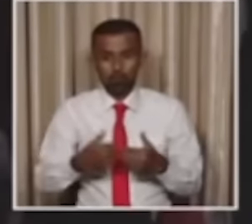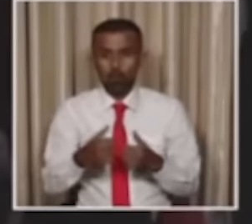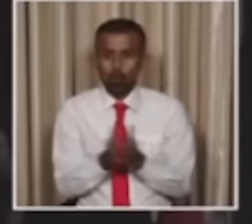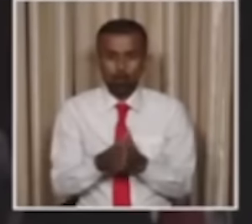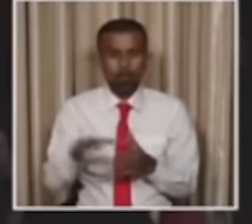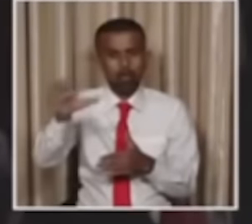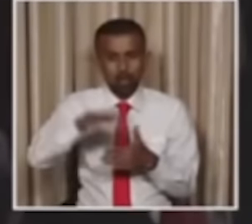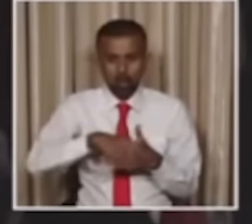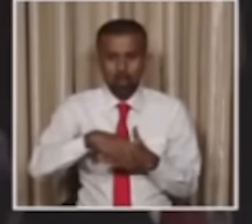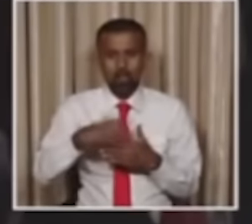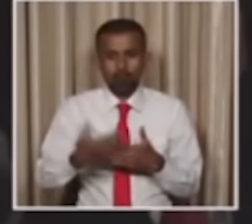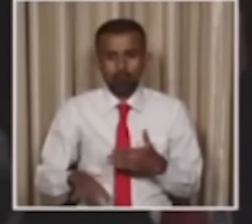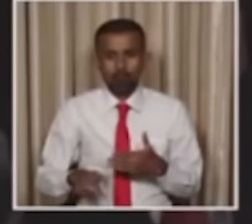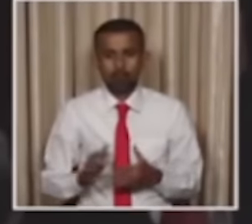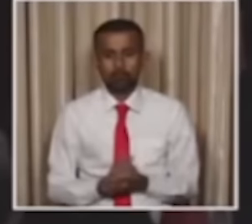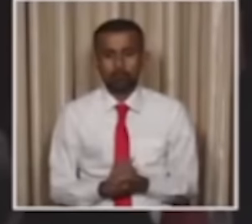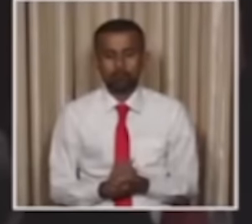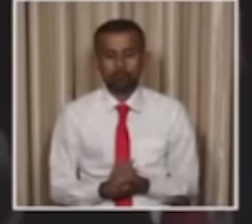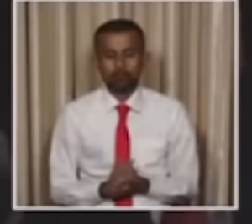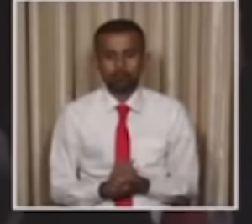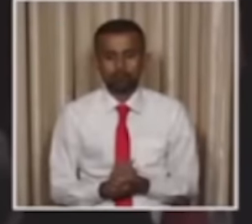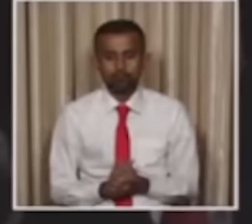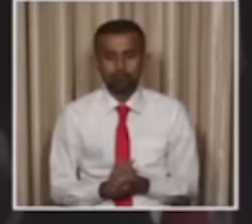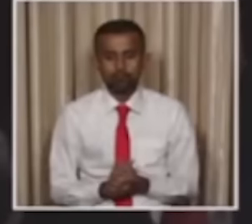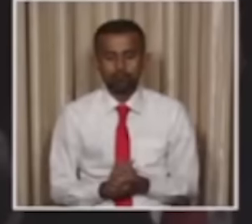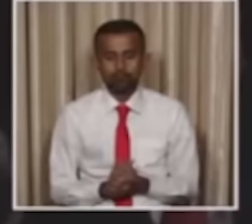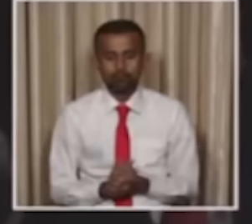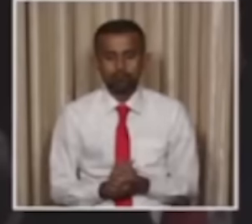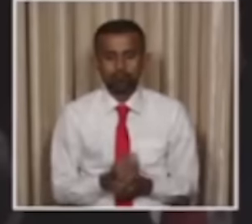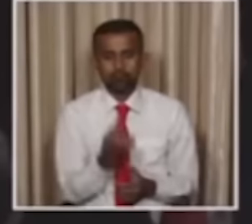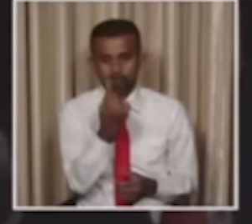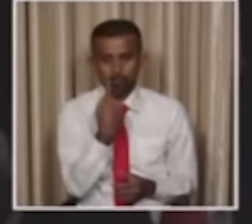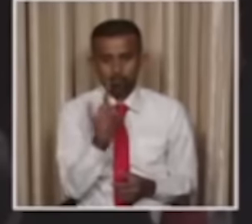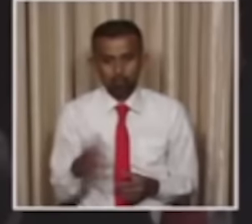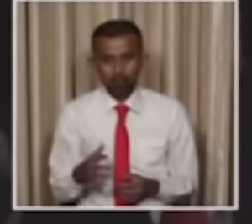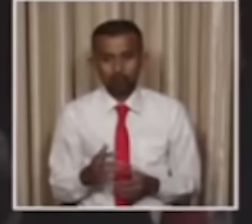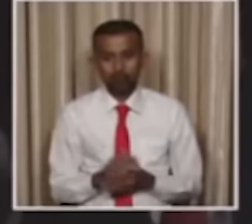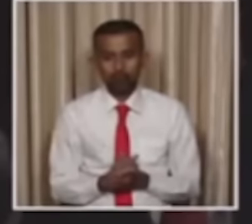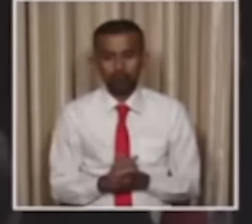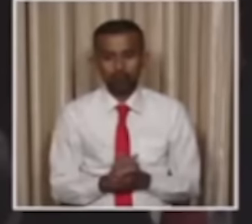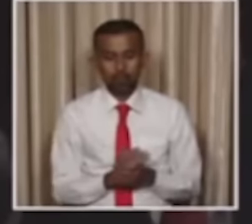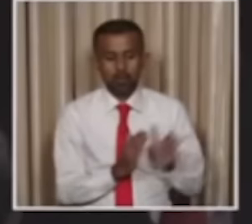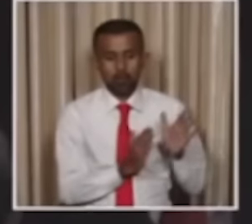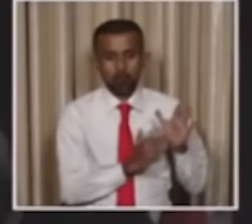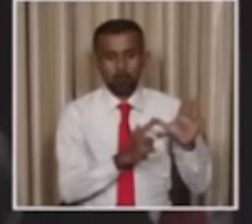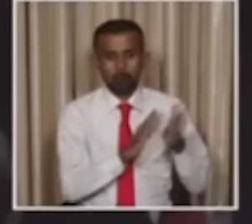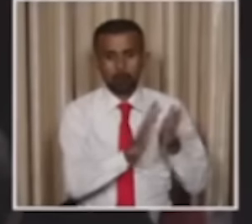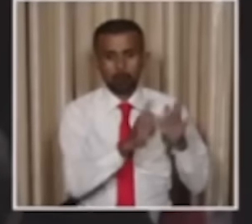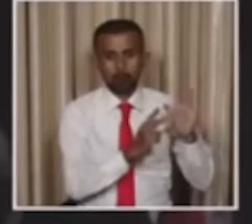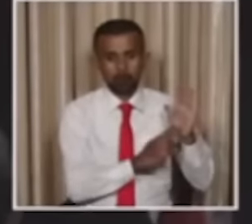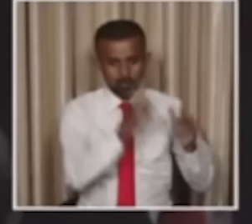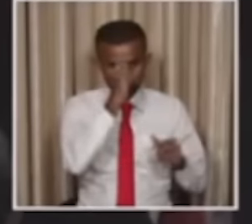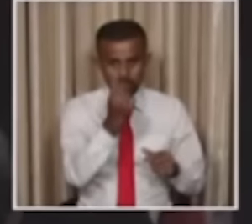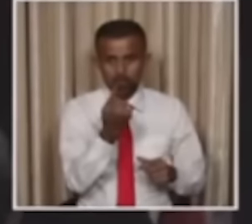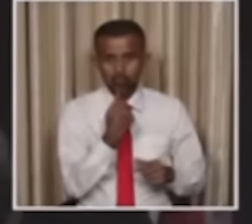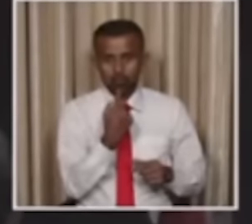ඇඳුවා. ඇඩෙන්ඩම් එකේ තියෙනවා. එතකොට මේ මොහු කිව්වා මේ ගරු මහින්දානන්ද අලුත්ගමගේ මැතිතුමා කිව්වා